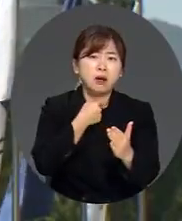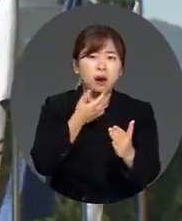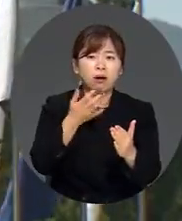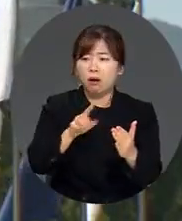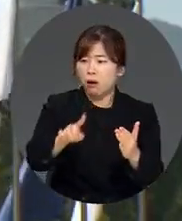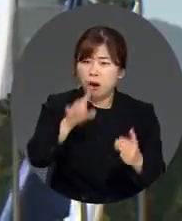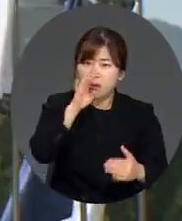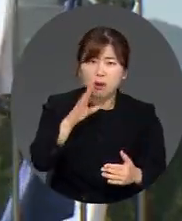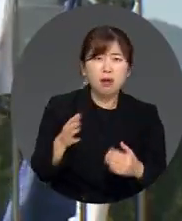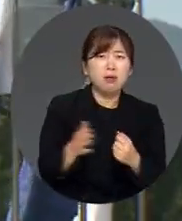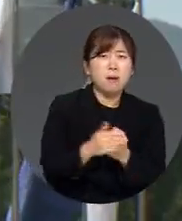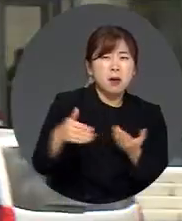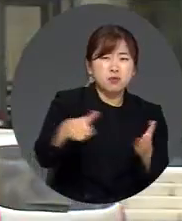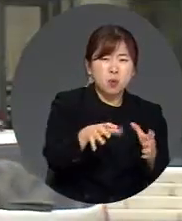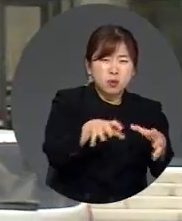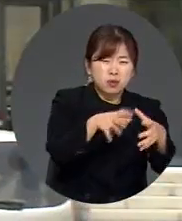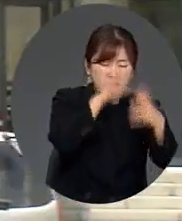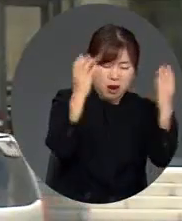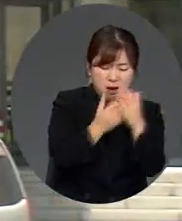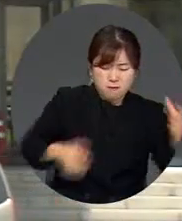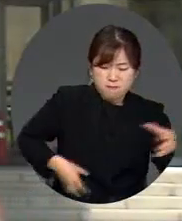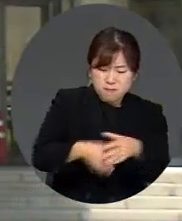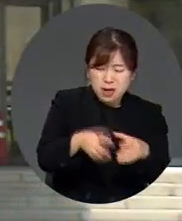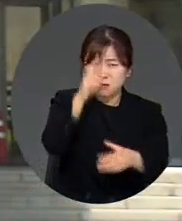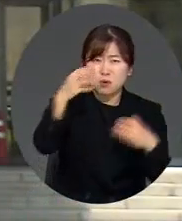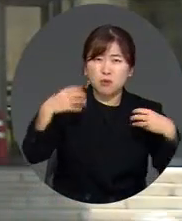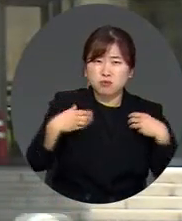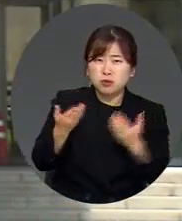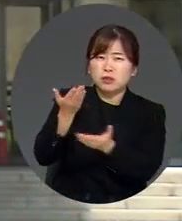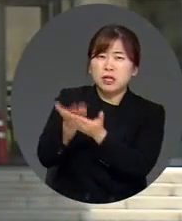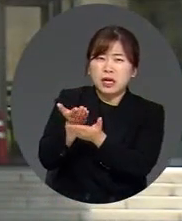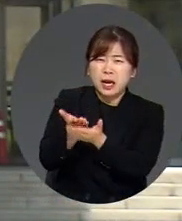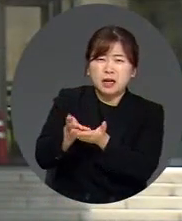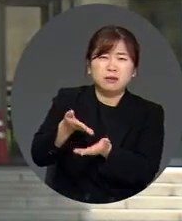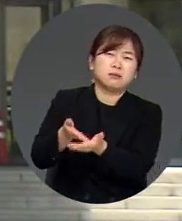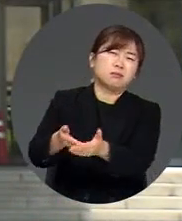공동 대응이 시급한 상황입니다. MBC 뉴스 이종성입니다.